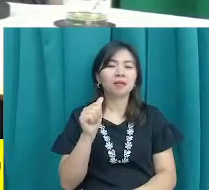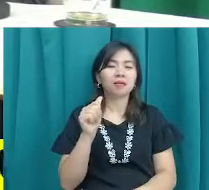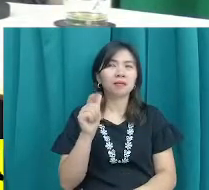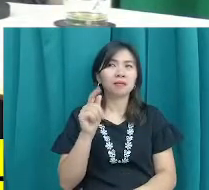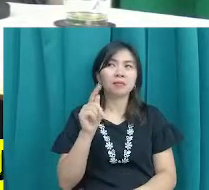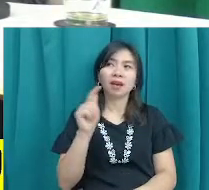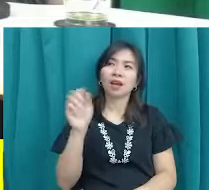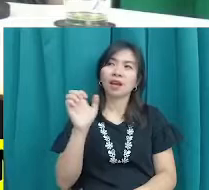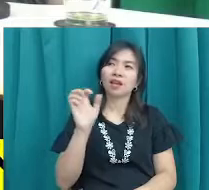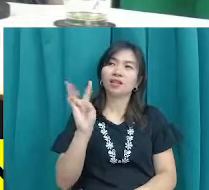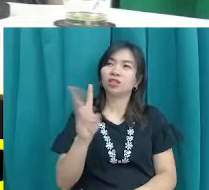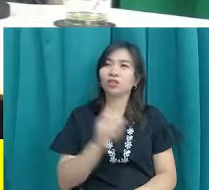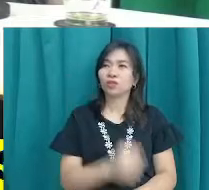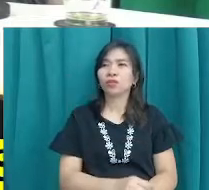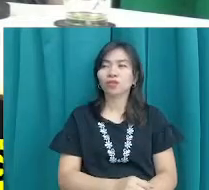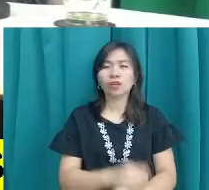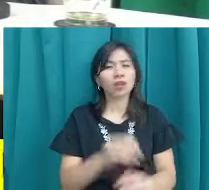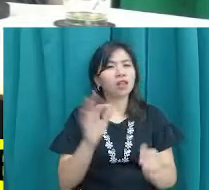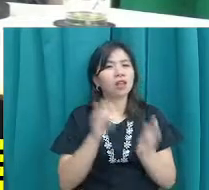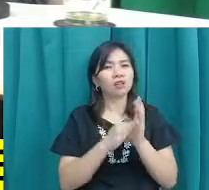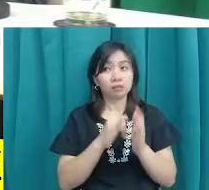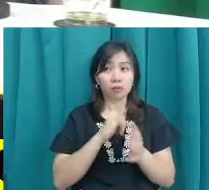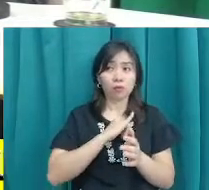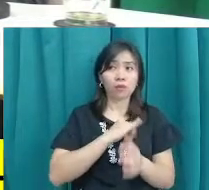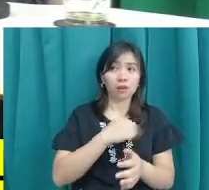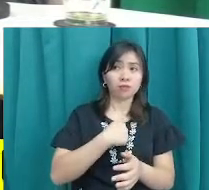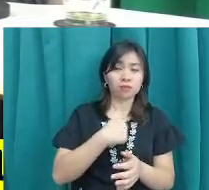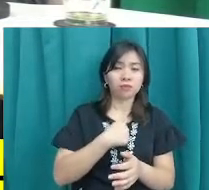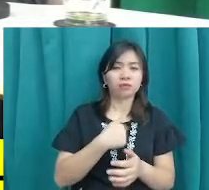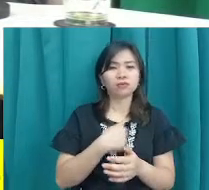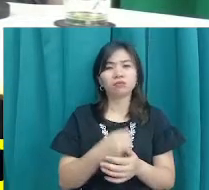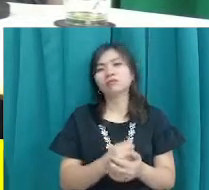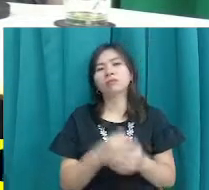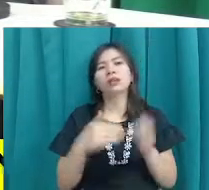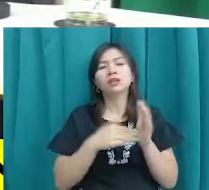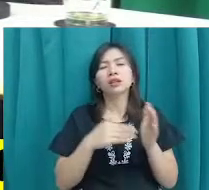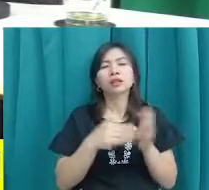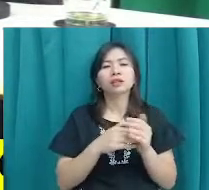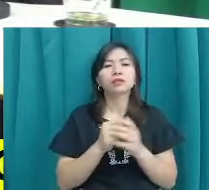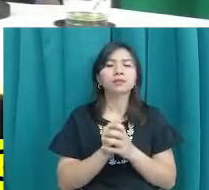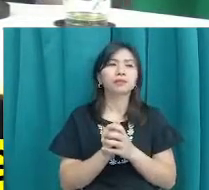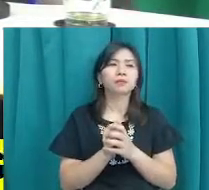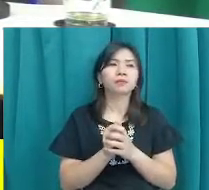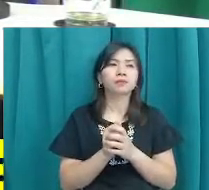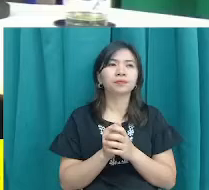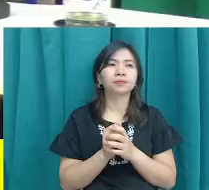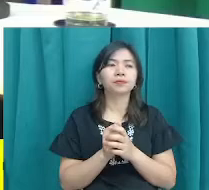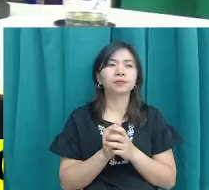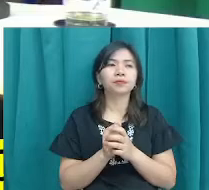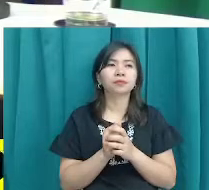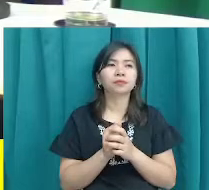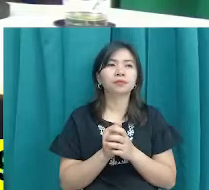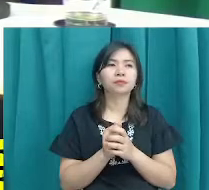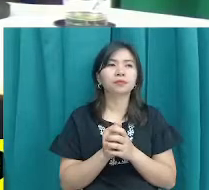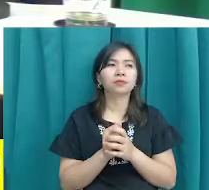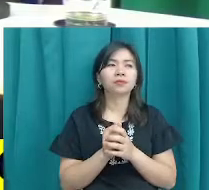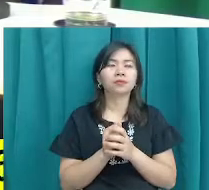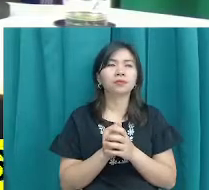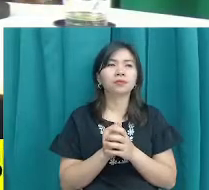it I? Wow, close. Ikaw nga. O, di ba? Ibig ko sabihin, kung binibigyan ko lang kayo ng mga video, pang paano